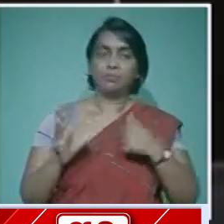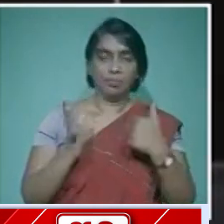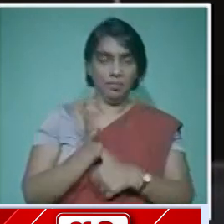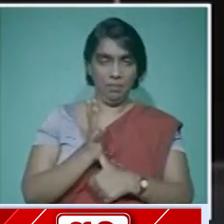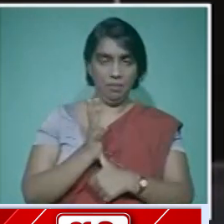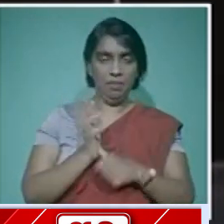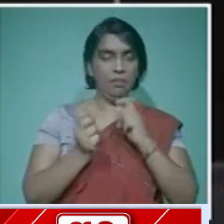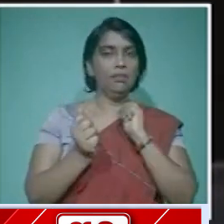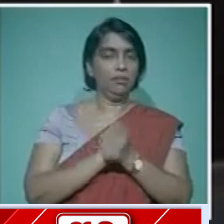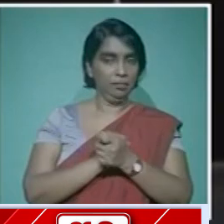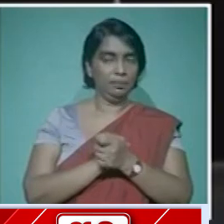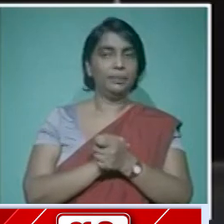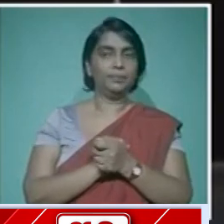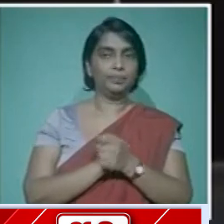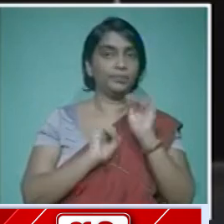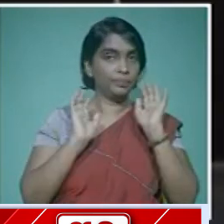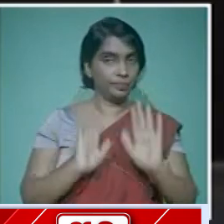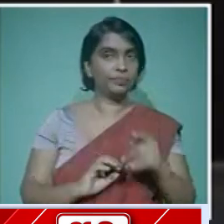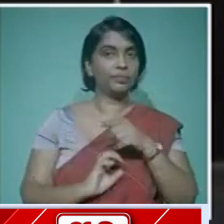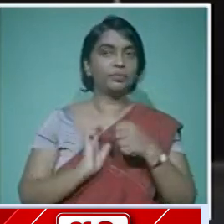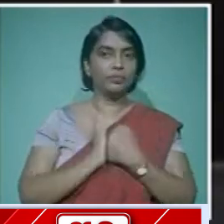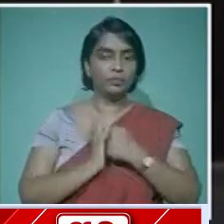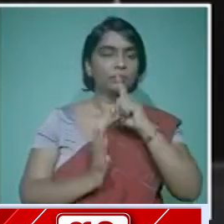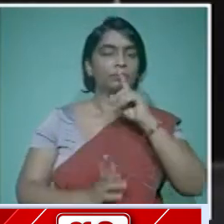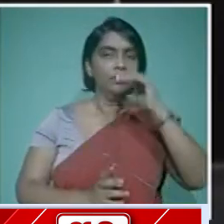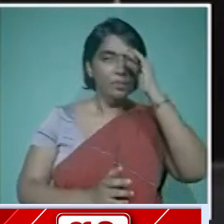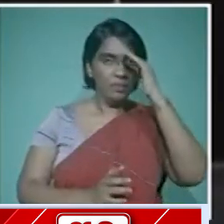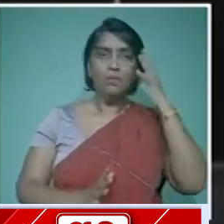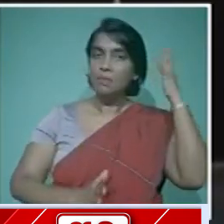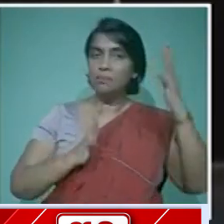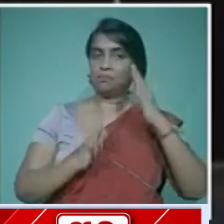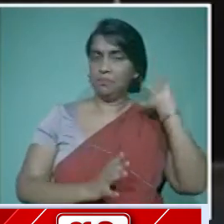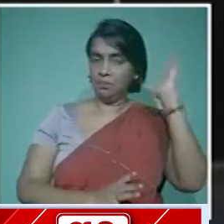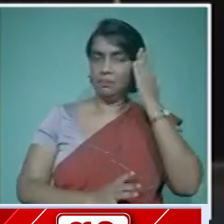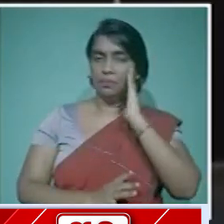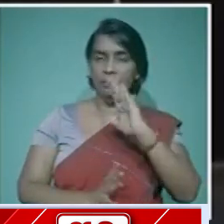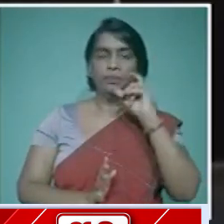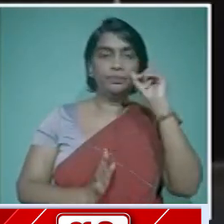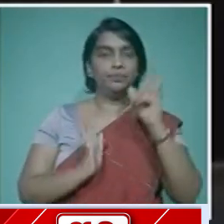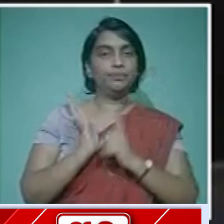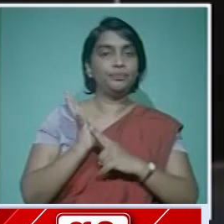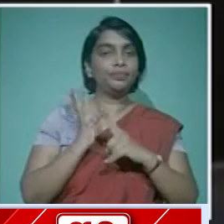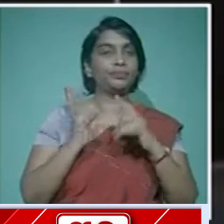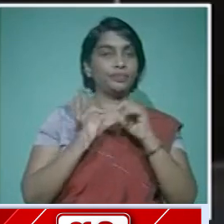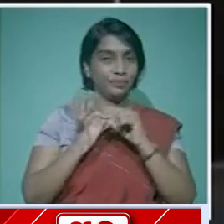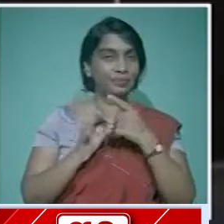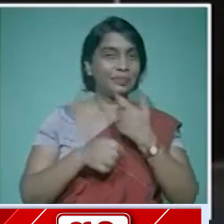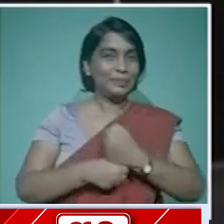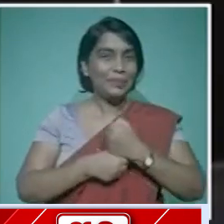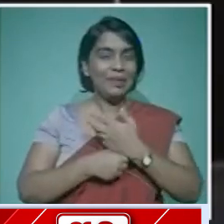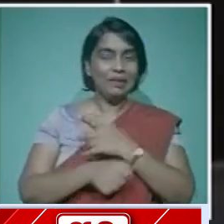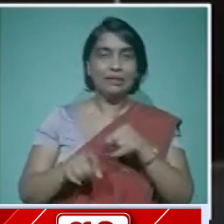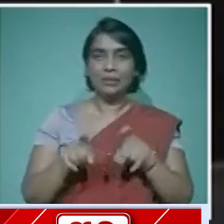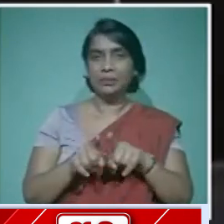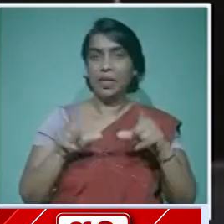මේ සංශෝධනය කරන්නේ. හැබැයි ගරු කතානායකතුමනි ලෝකේ සාමාන්‍යයෙන් කැසිනෝ බලපත්‍ර ලබා